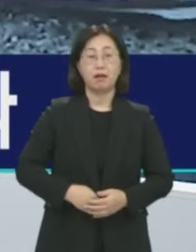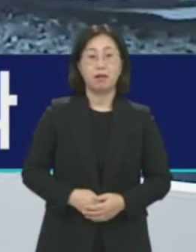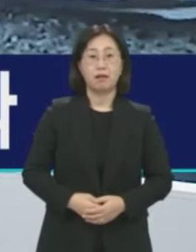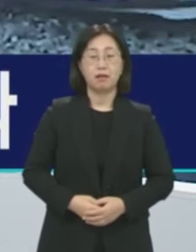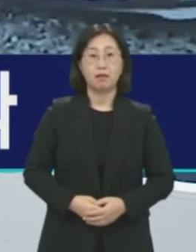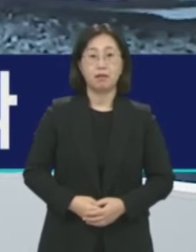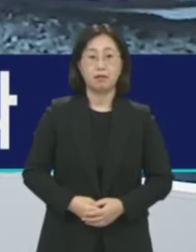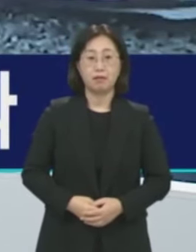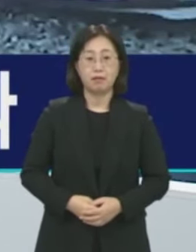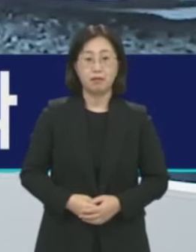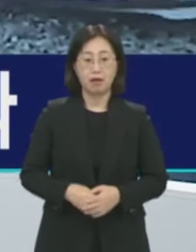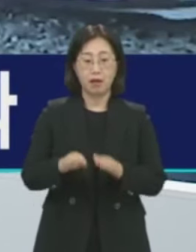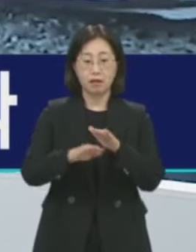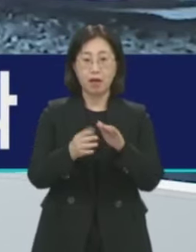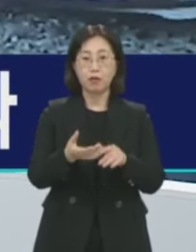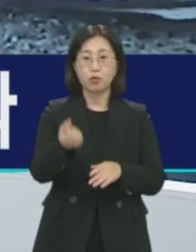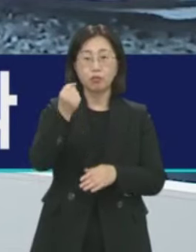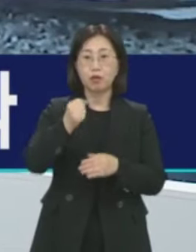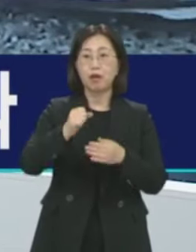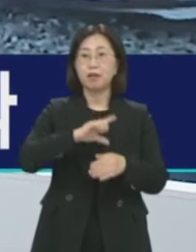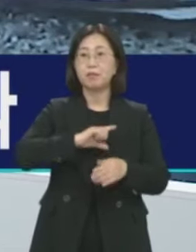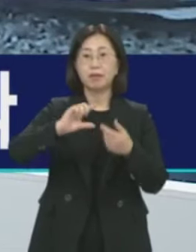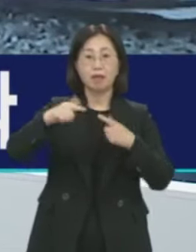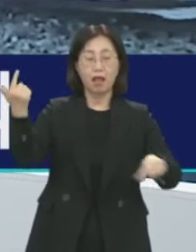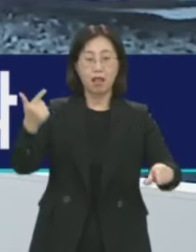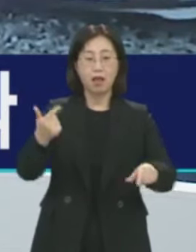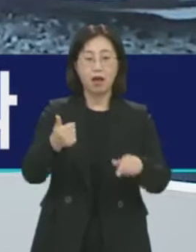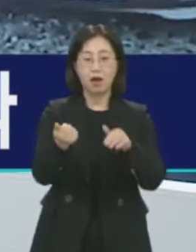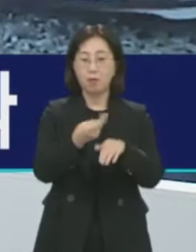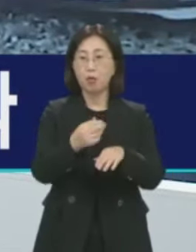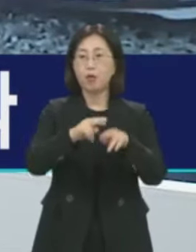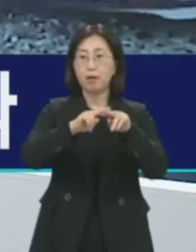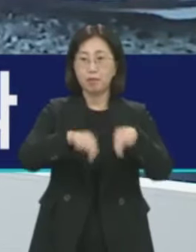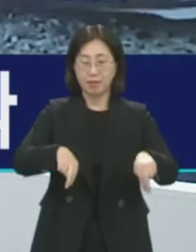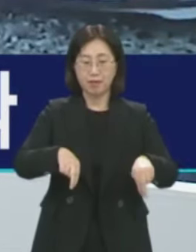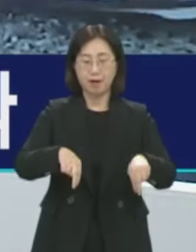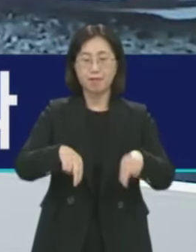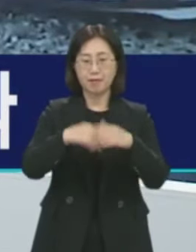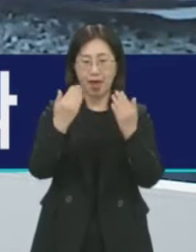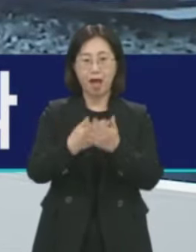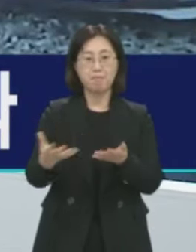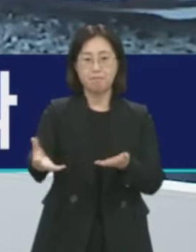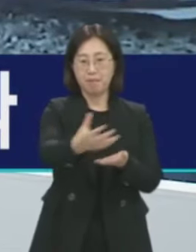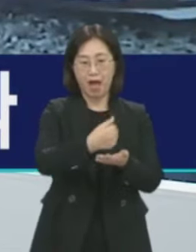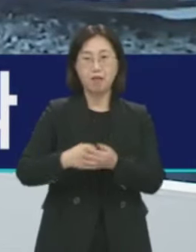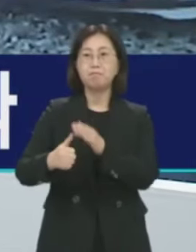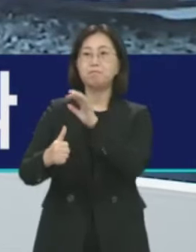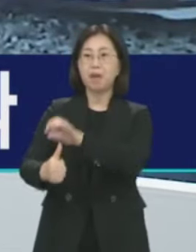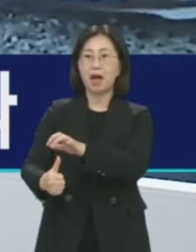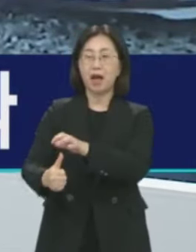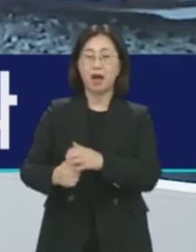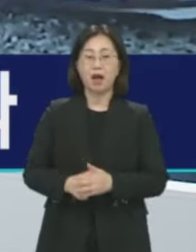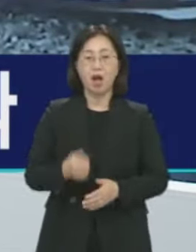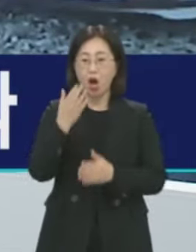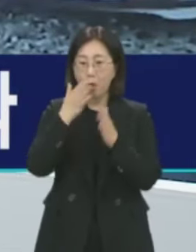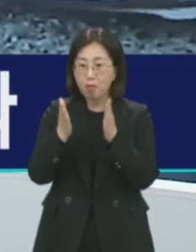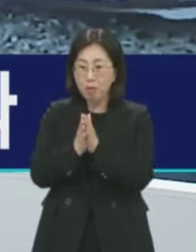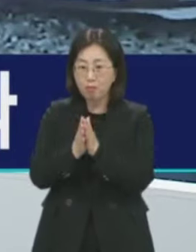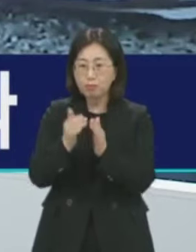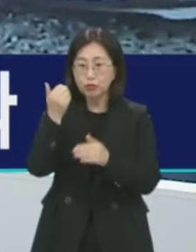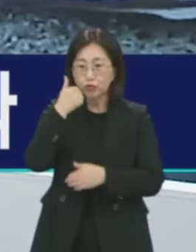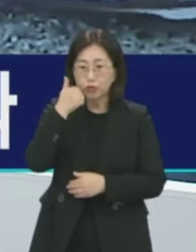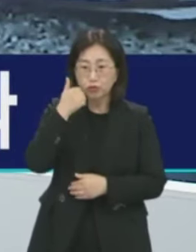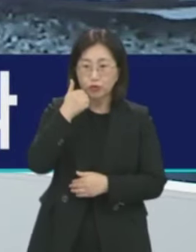겁니다. 차량 소유자가 다르거나 번호가 말소된 압수 차량들은 모두 몰수 보전 조치됐고 공범들의 추가